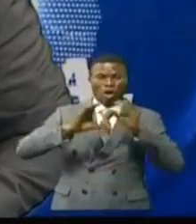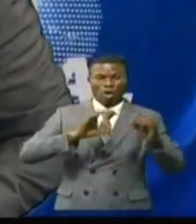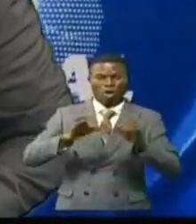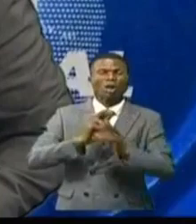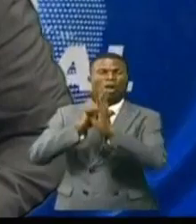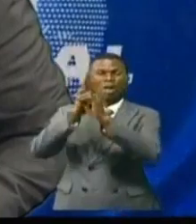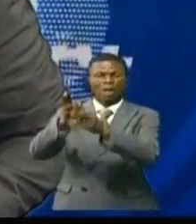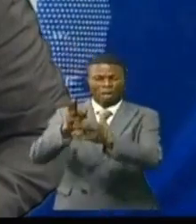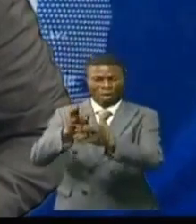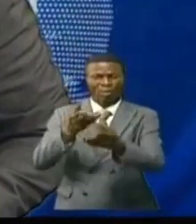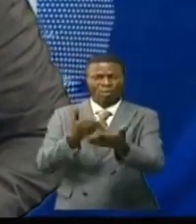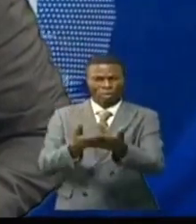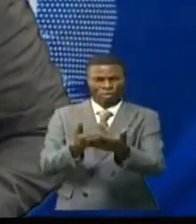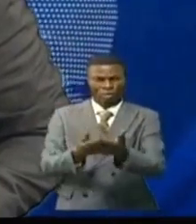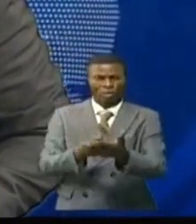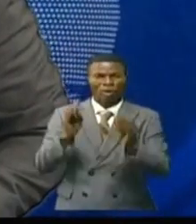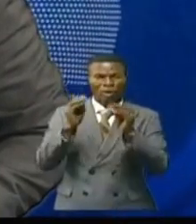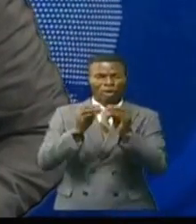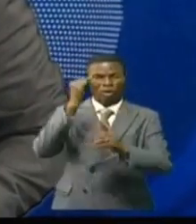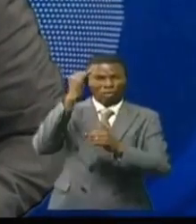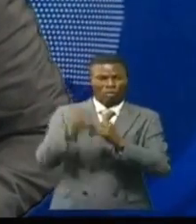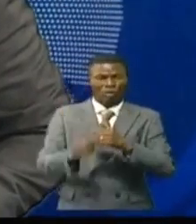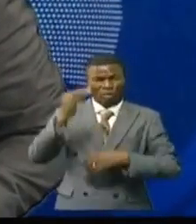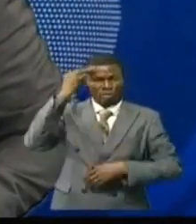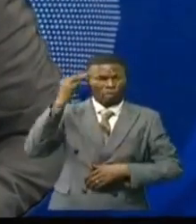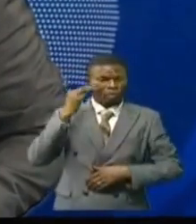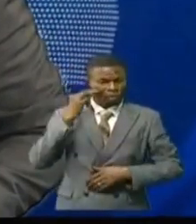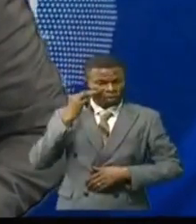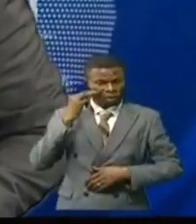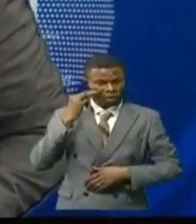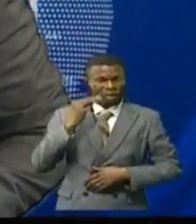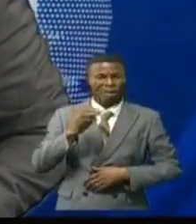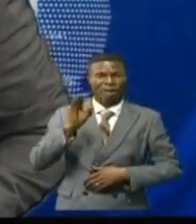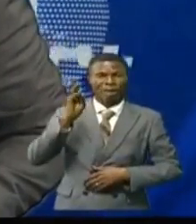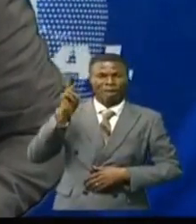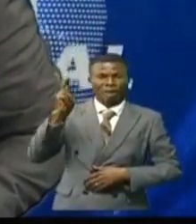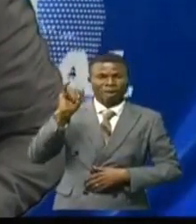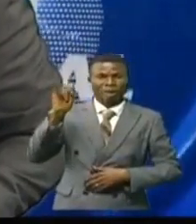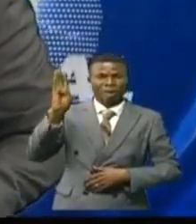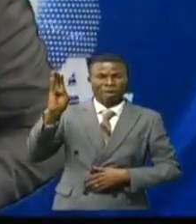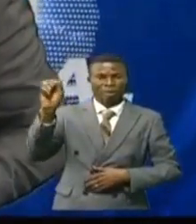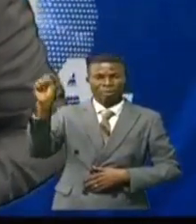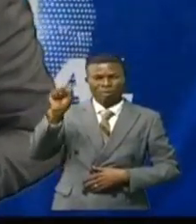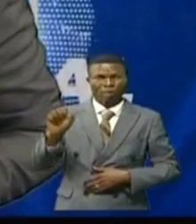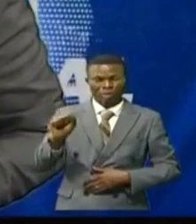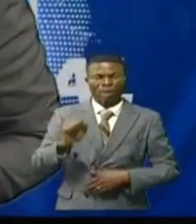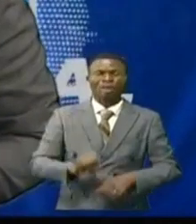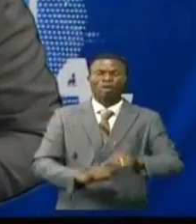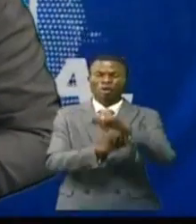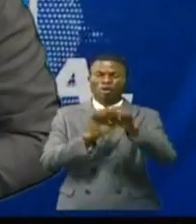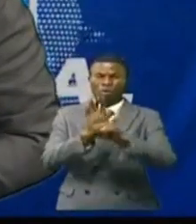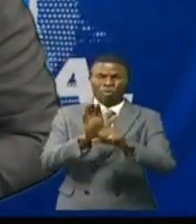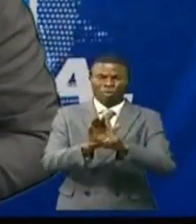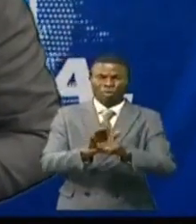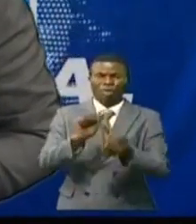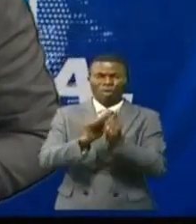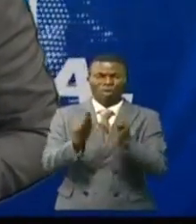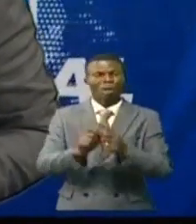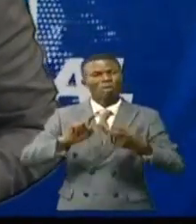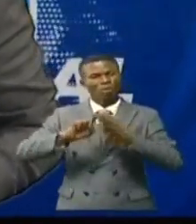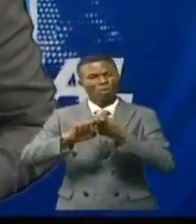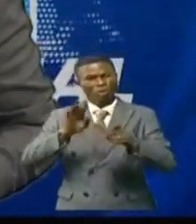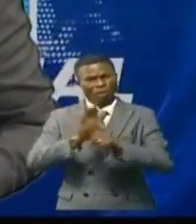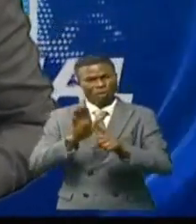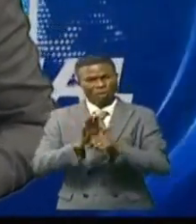répondre pendant 2 jours. Des assises clôturées par le ministre Augustin Kibessa qui promet de favoriser encore un peu plus le climat de confiance pour